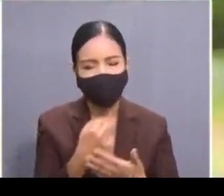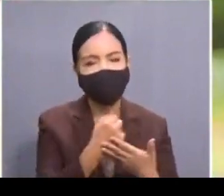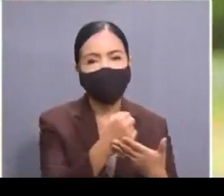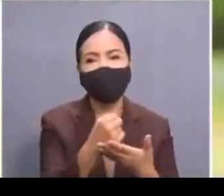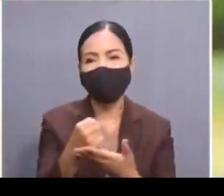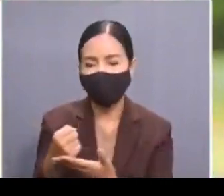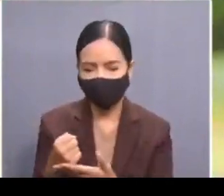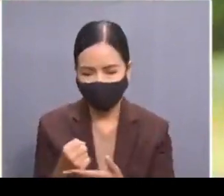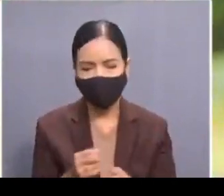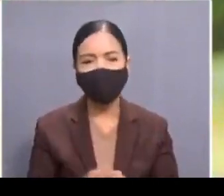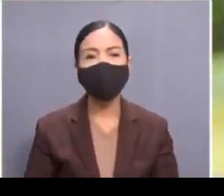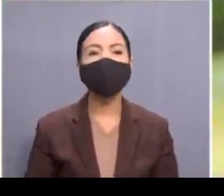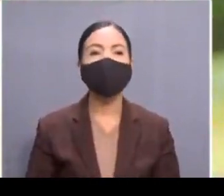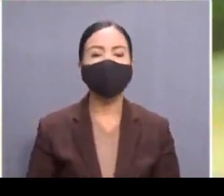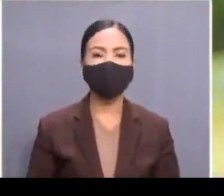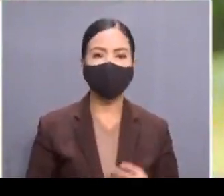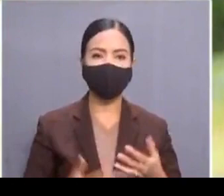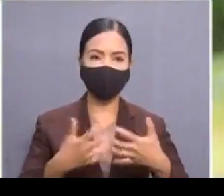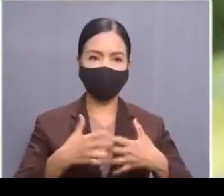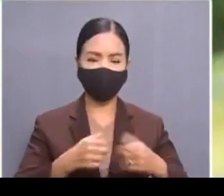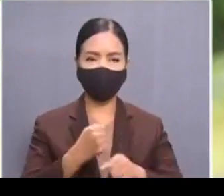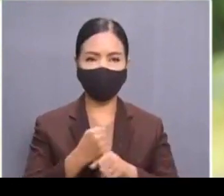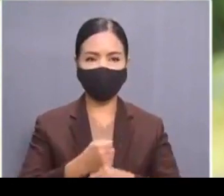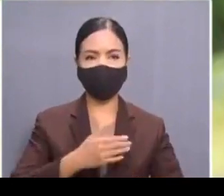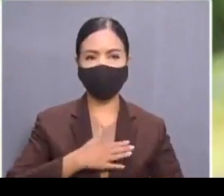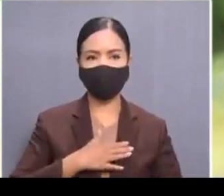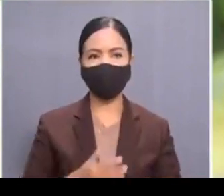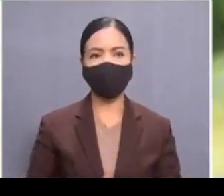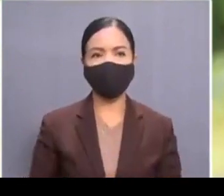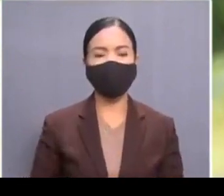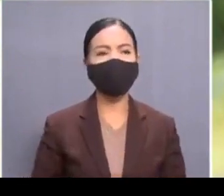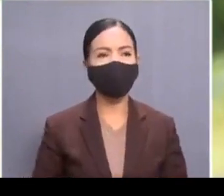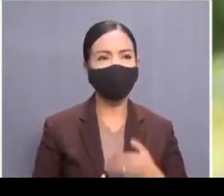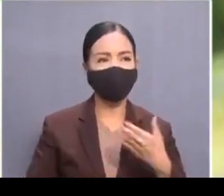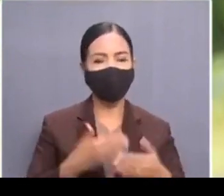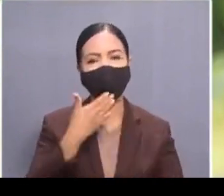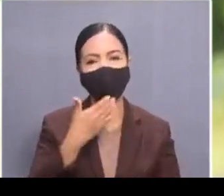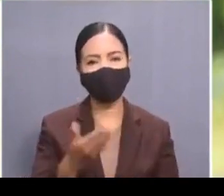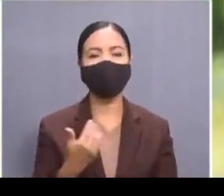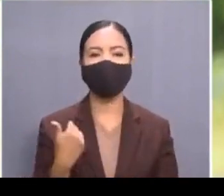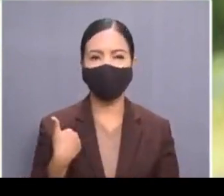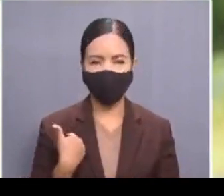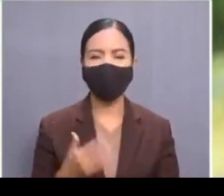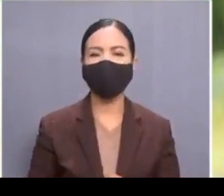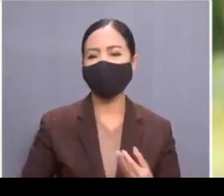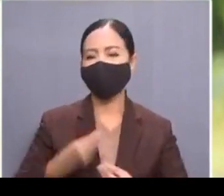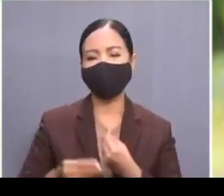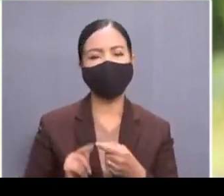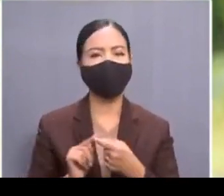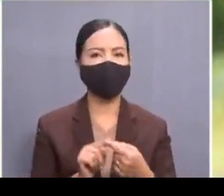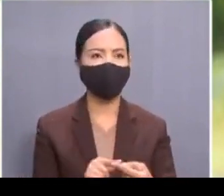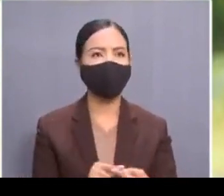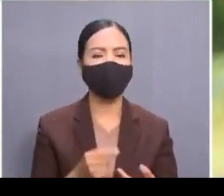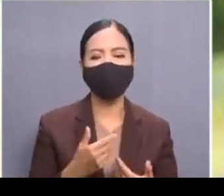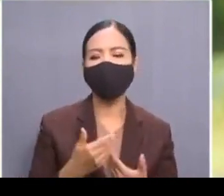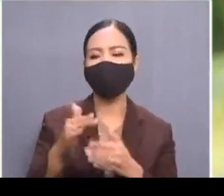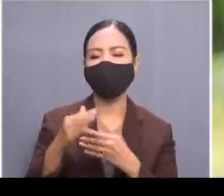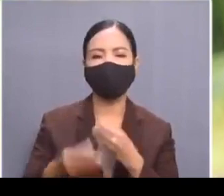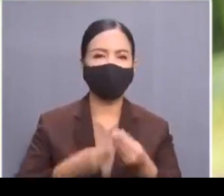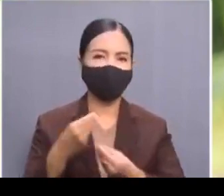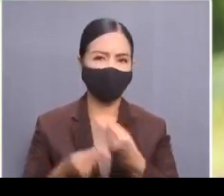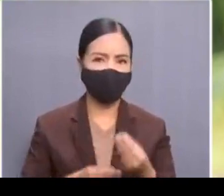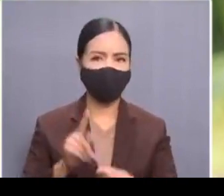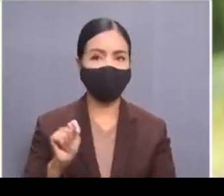พื่อที่จะให้การผลิตของเราเนี่ยยั่งยืนและมีผลผลิตต่อเนื่องเพื่อป้อนเข้าสู่ตลาดเ